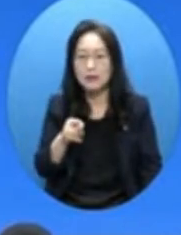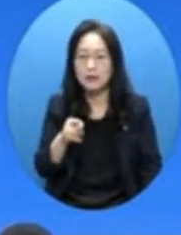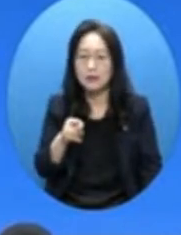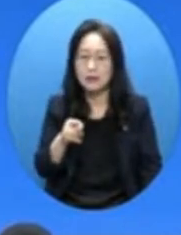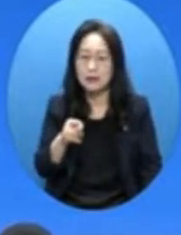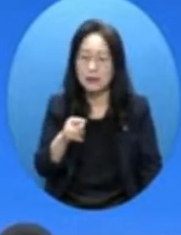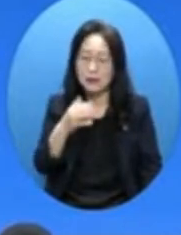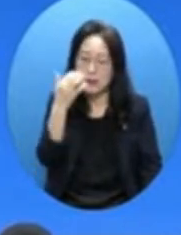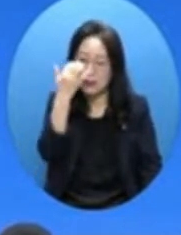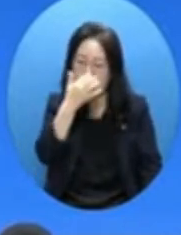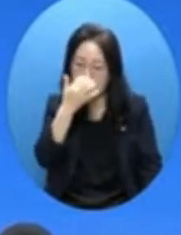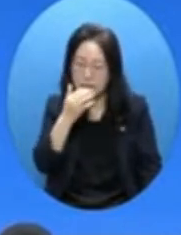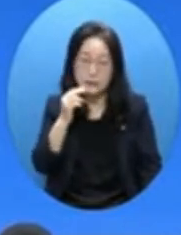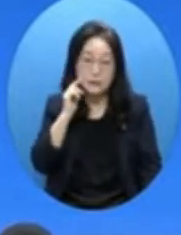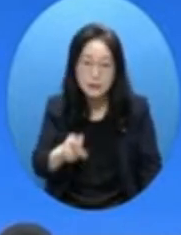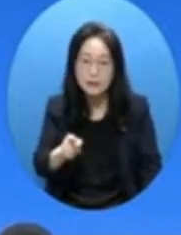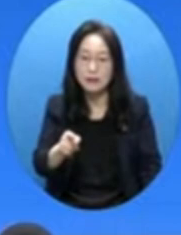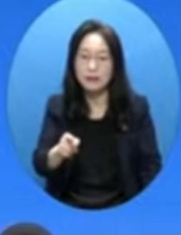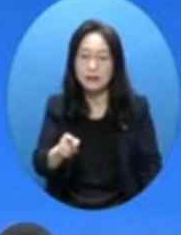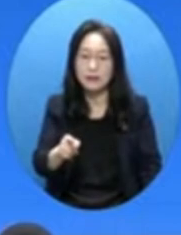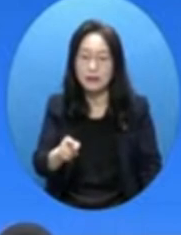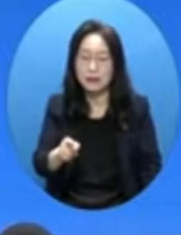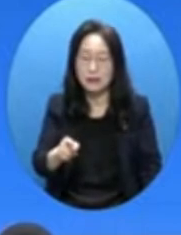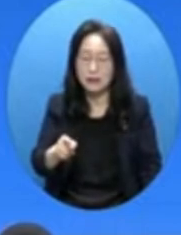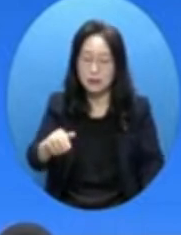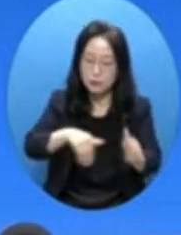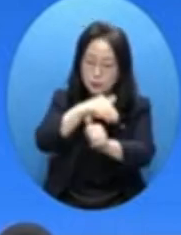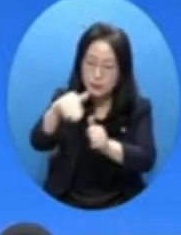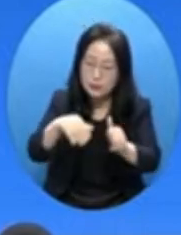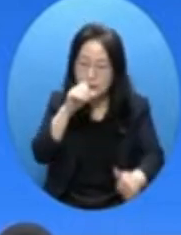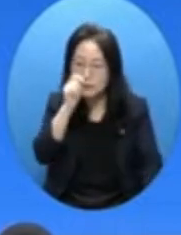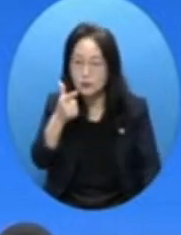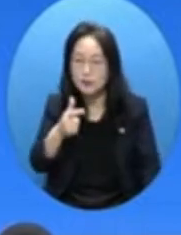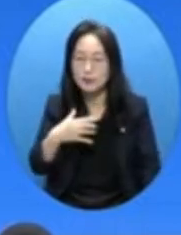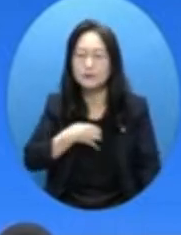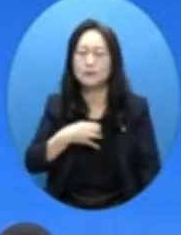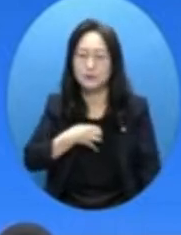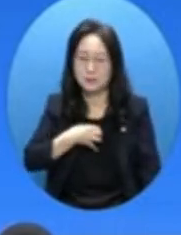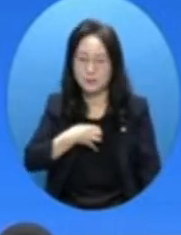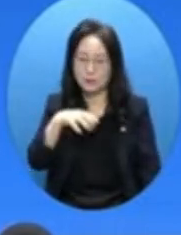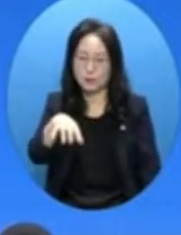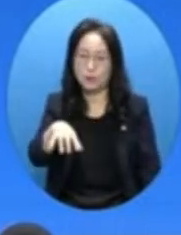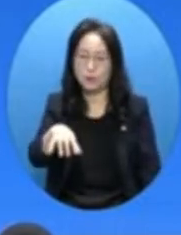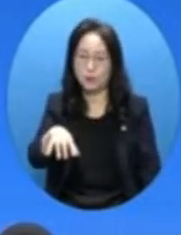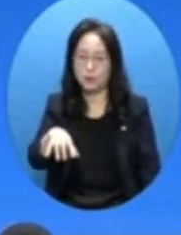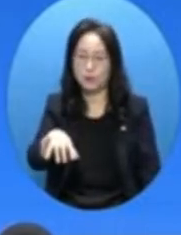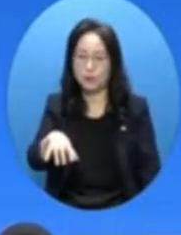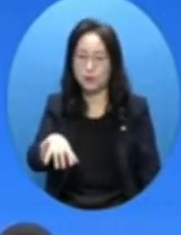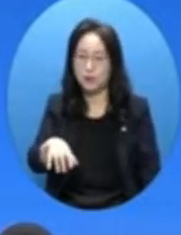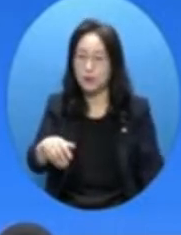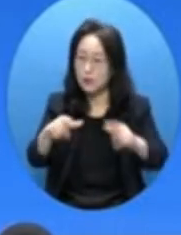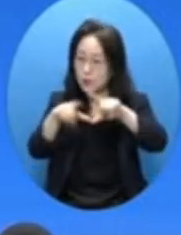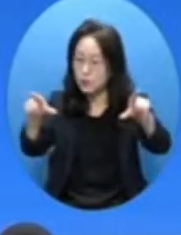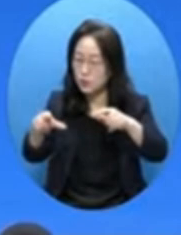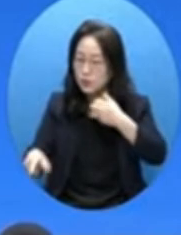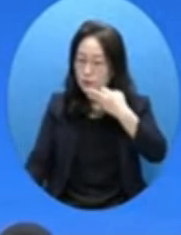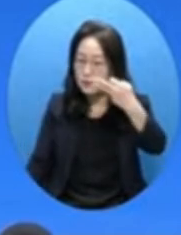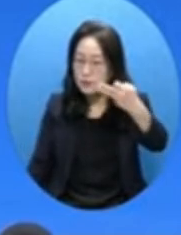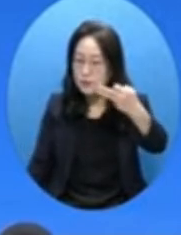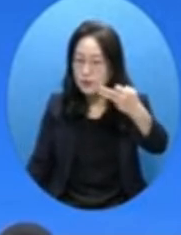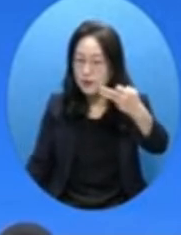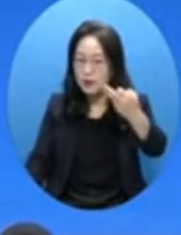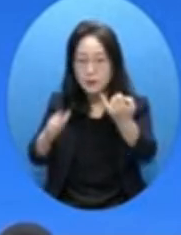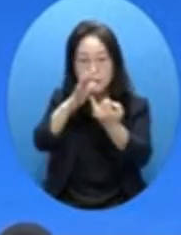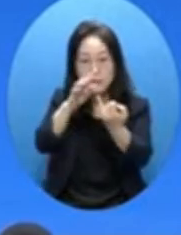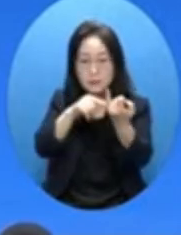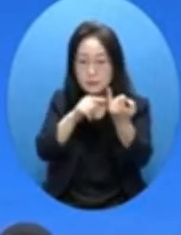성범죄가 만연해서 치안도 안 좋은 아주 위험한 지역이었습니다. 보통 13살쯤 아이가